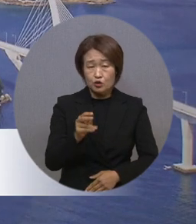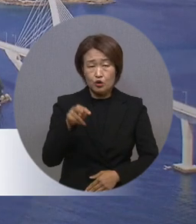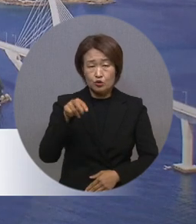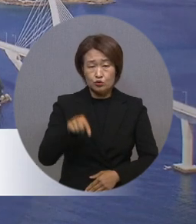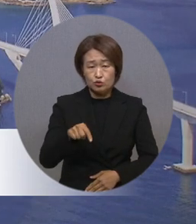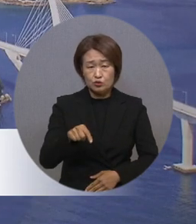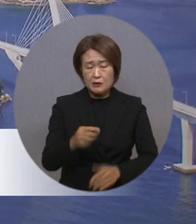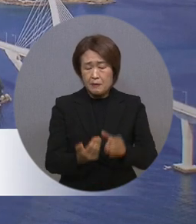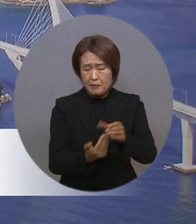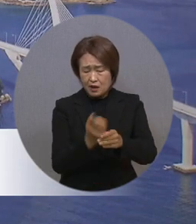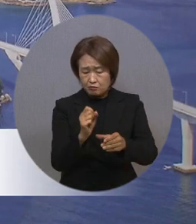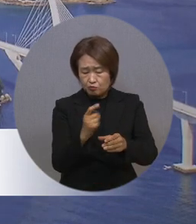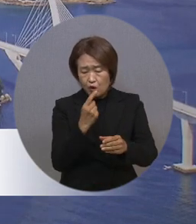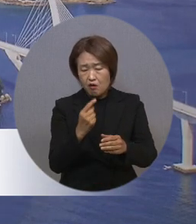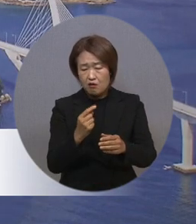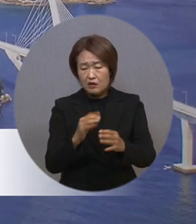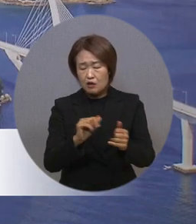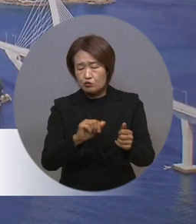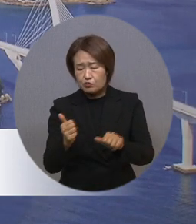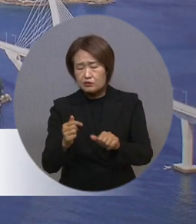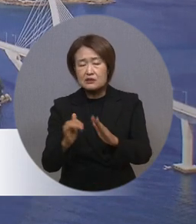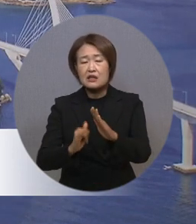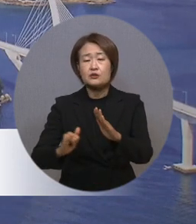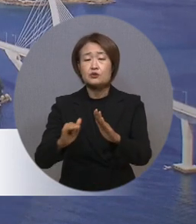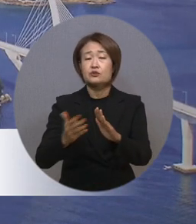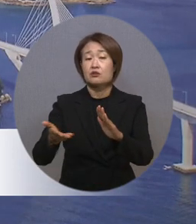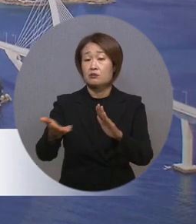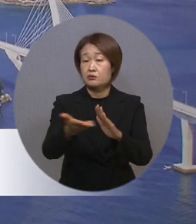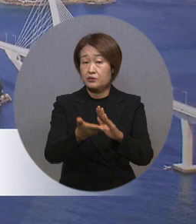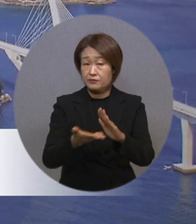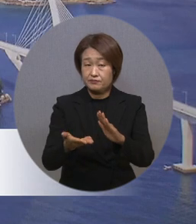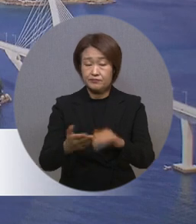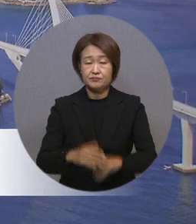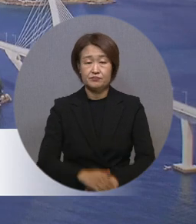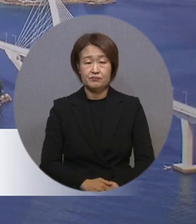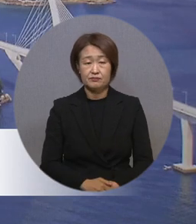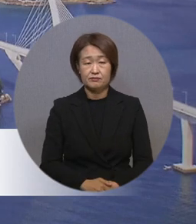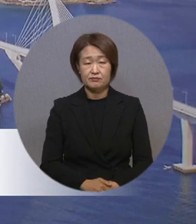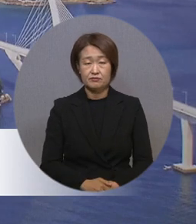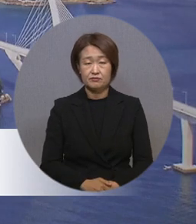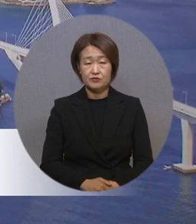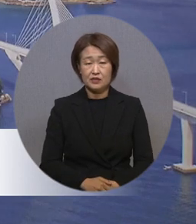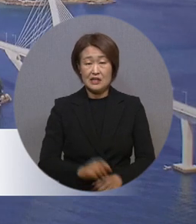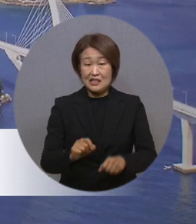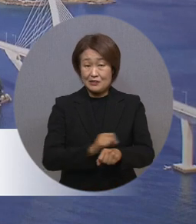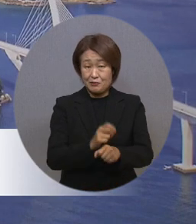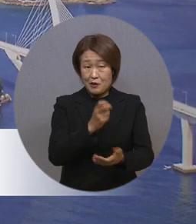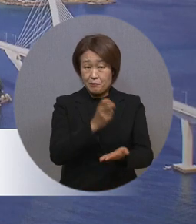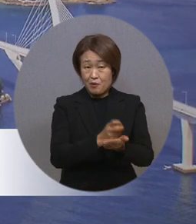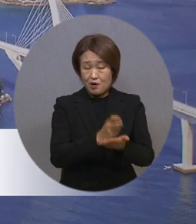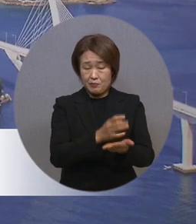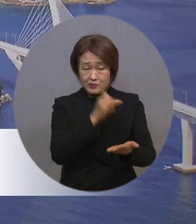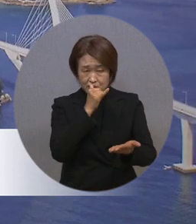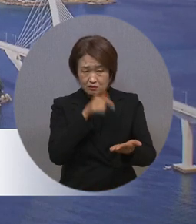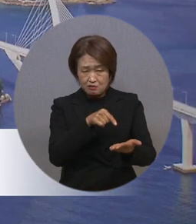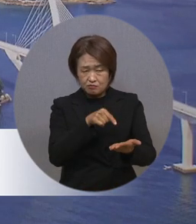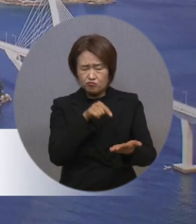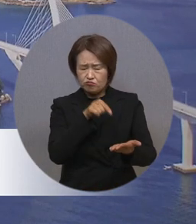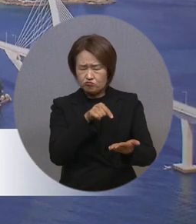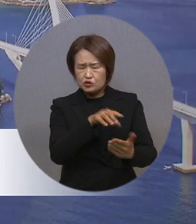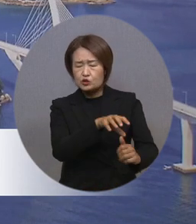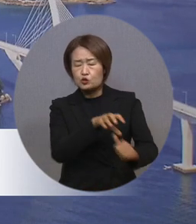여러분, 우리는 여순사건 특별법이라는 든든한 토대 위에 명확한